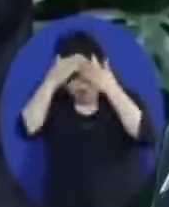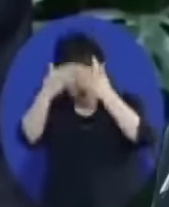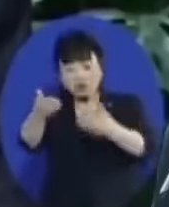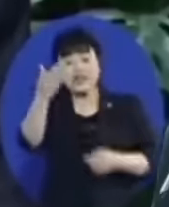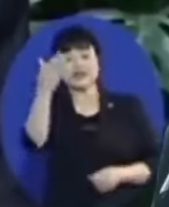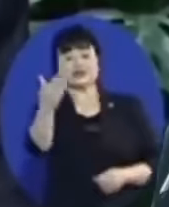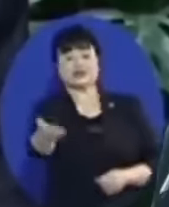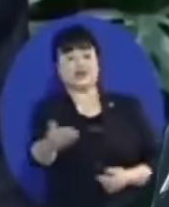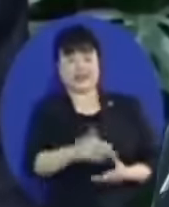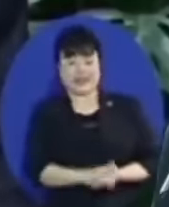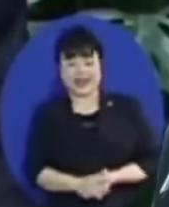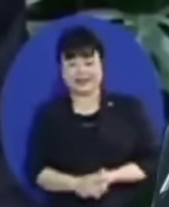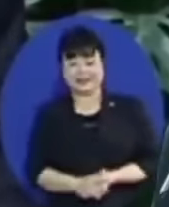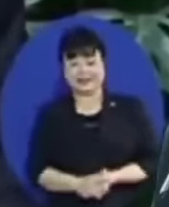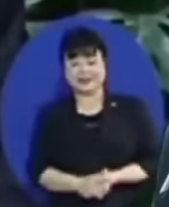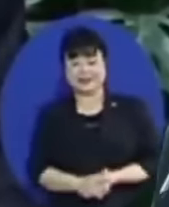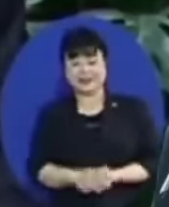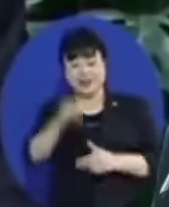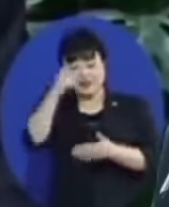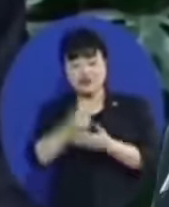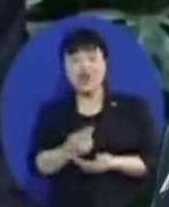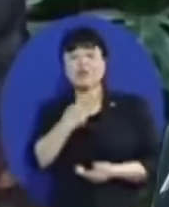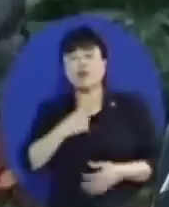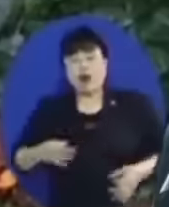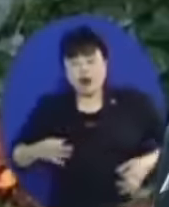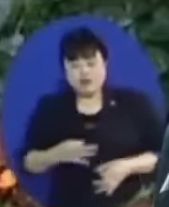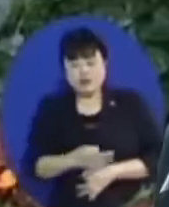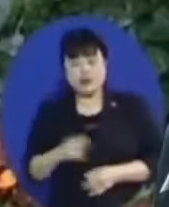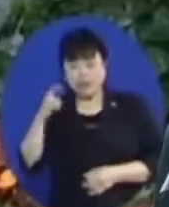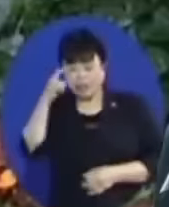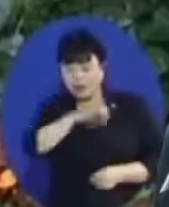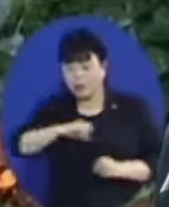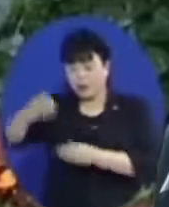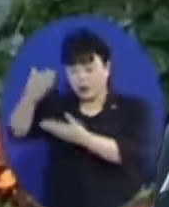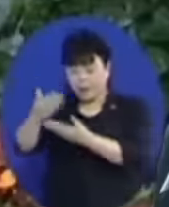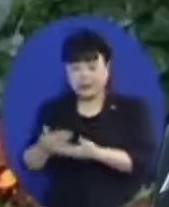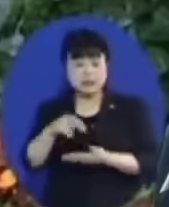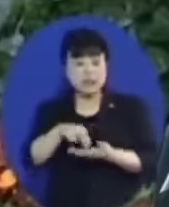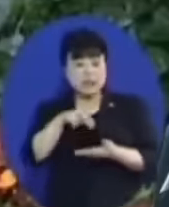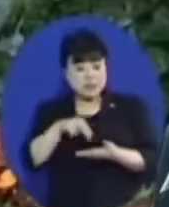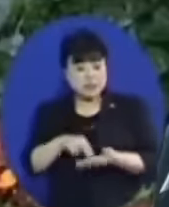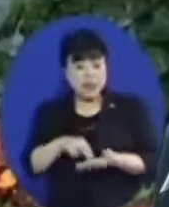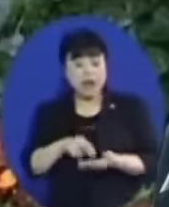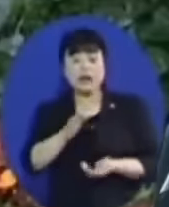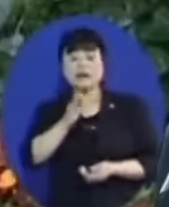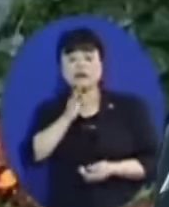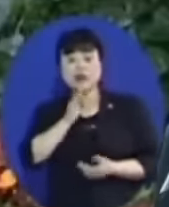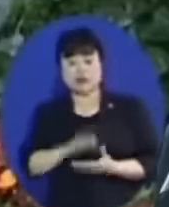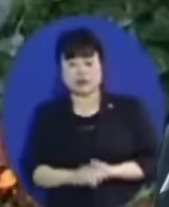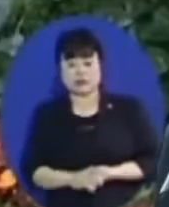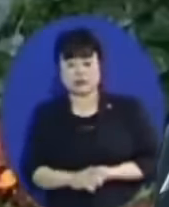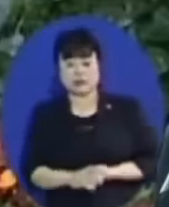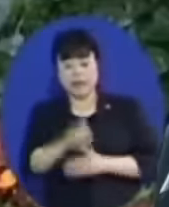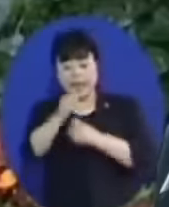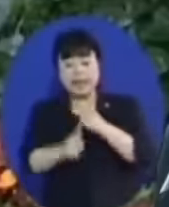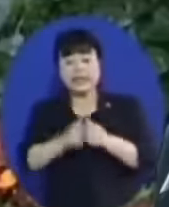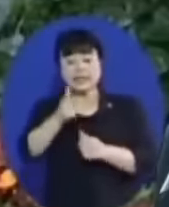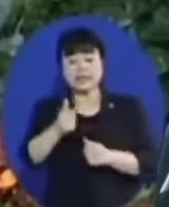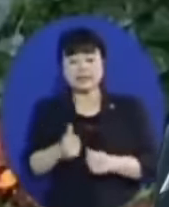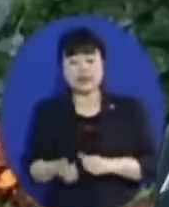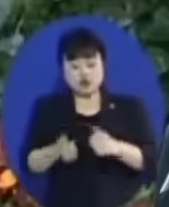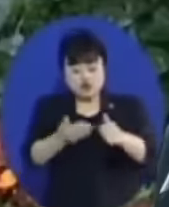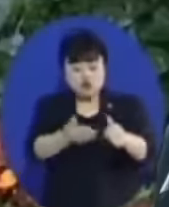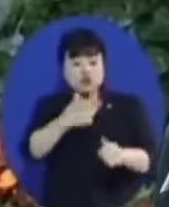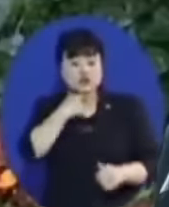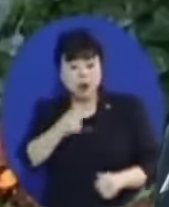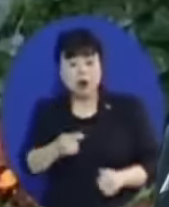것입니다. 공짜로 주는 것입니다. 죄를 짓고 불의하고 추악하고 버림을 받아야 마땅한 자라도 하나님이 주기를